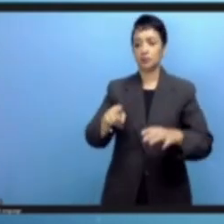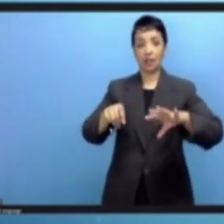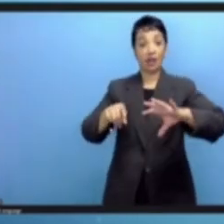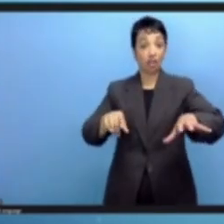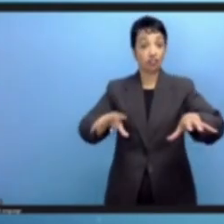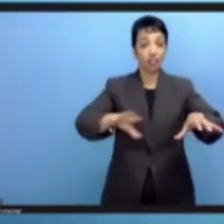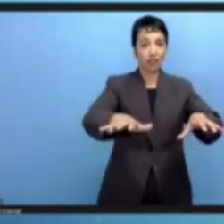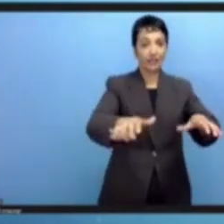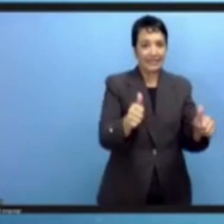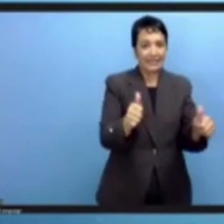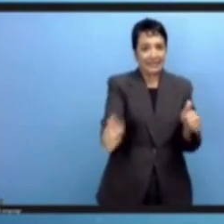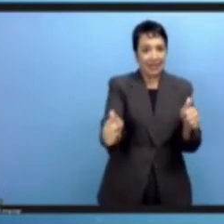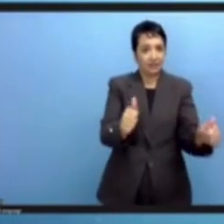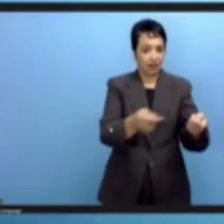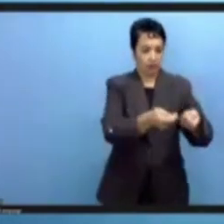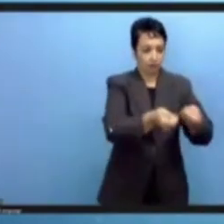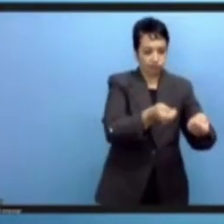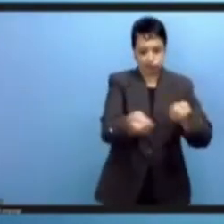pas